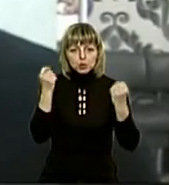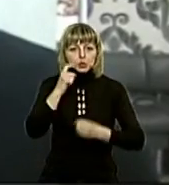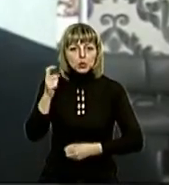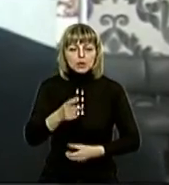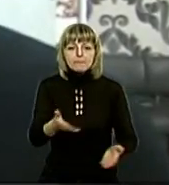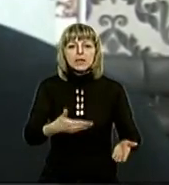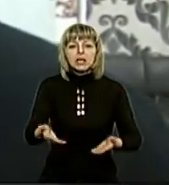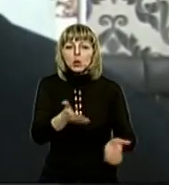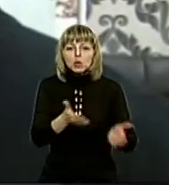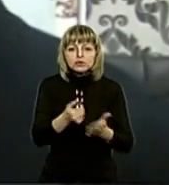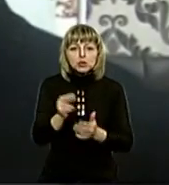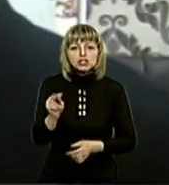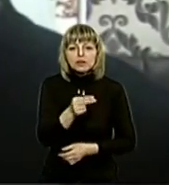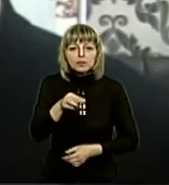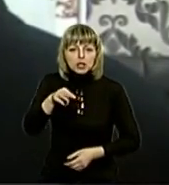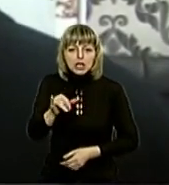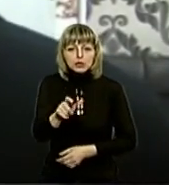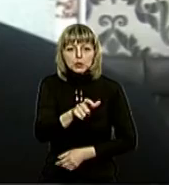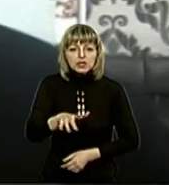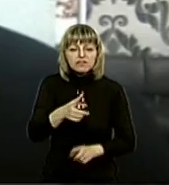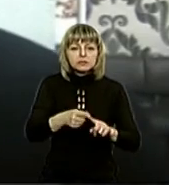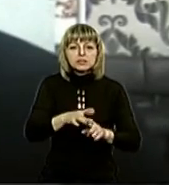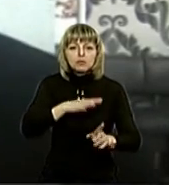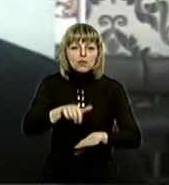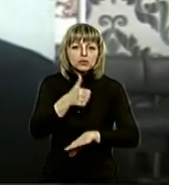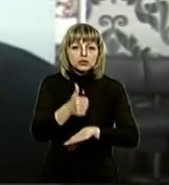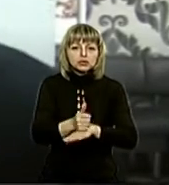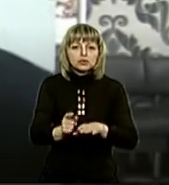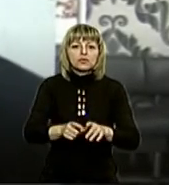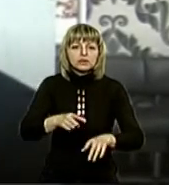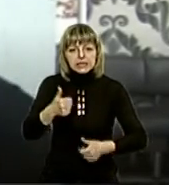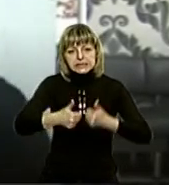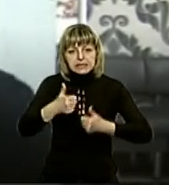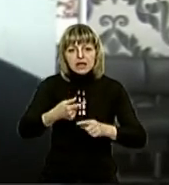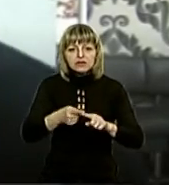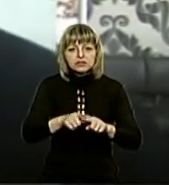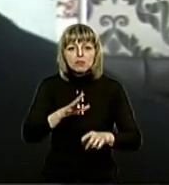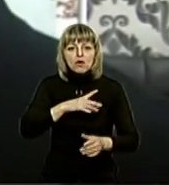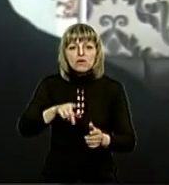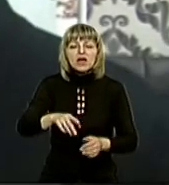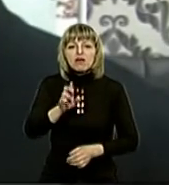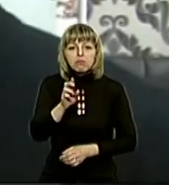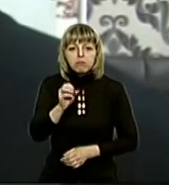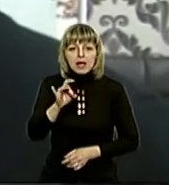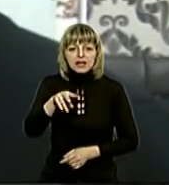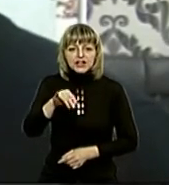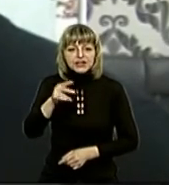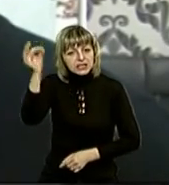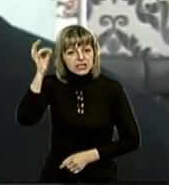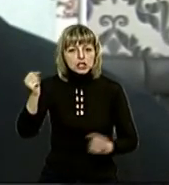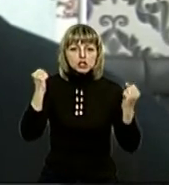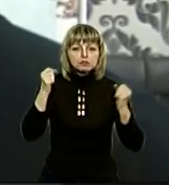України. Ми готувалися до чемпіонату Європи. Це наш був основний старт. Він відбувся в нас в Берліні.